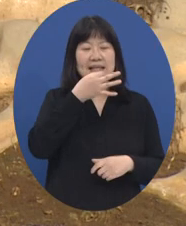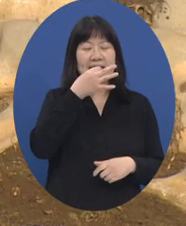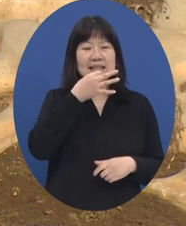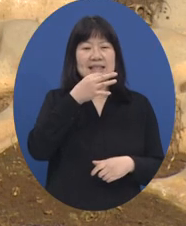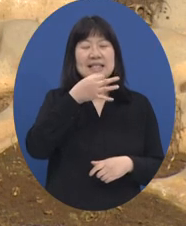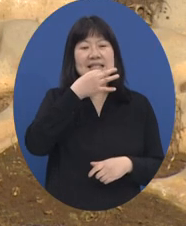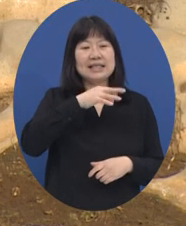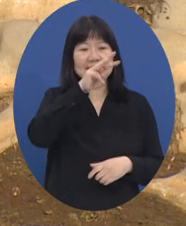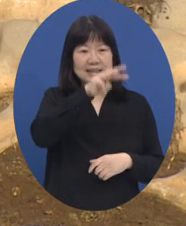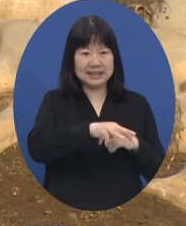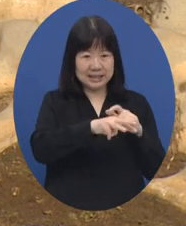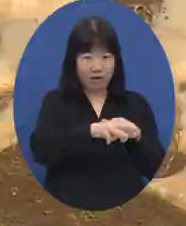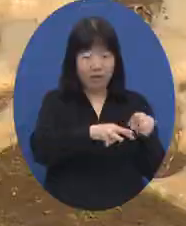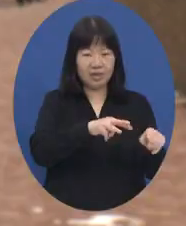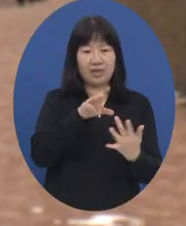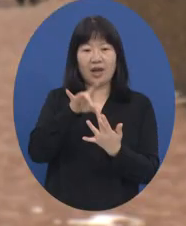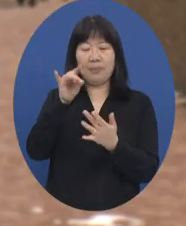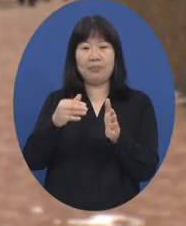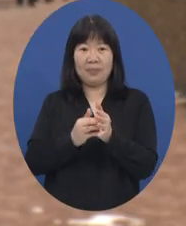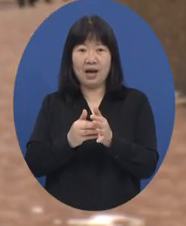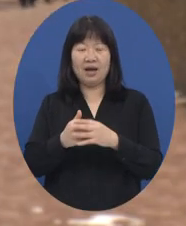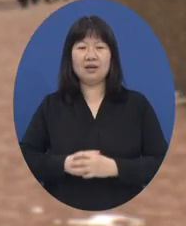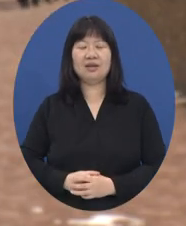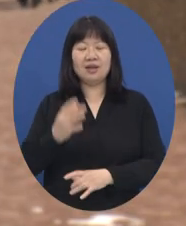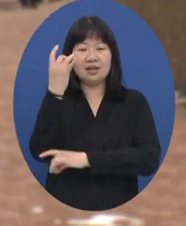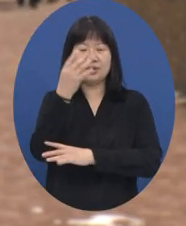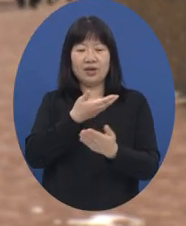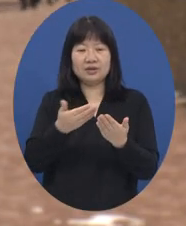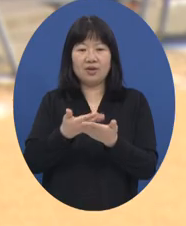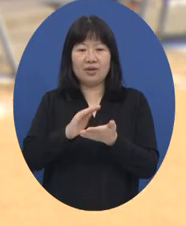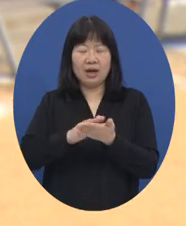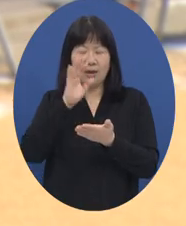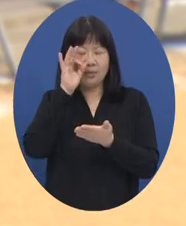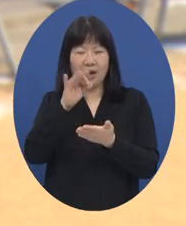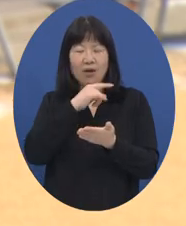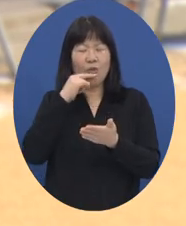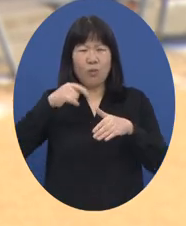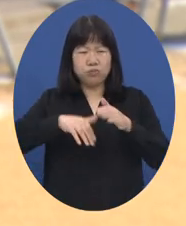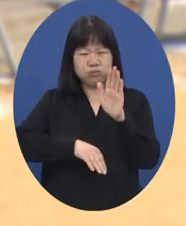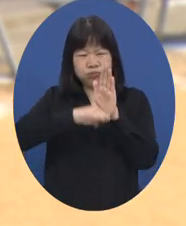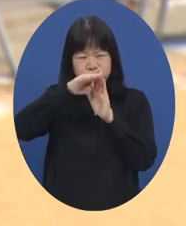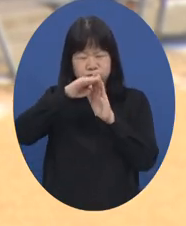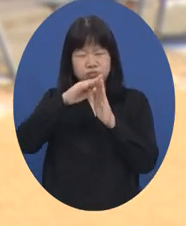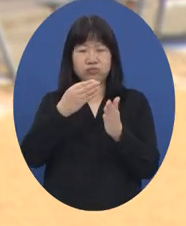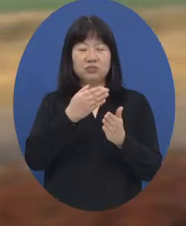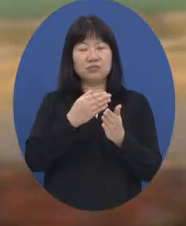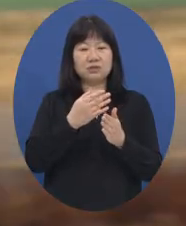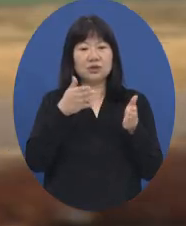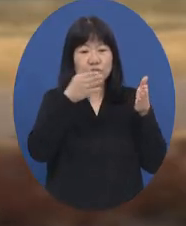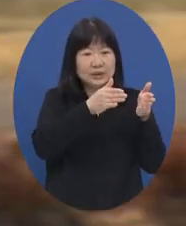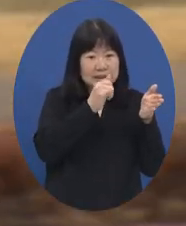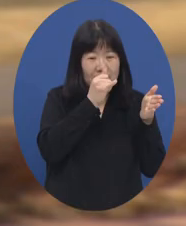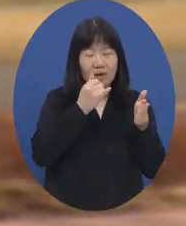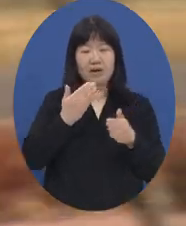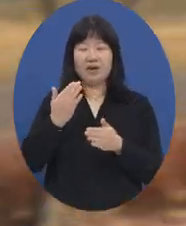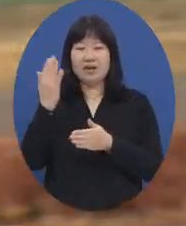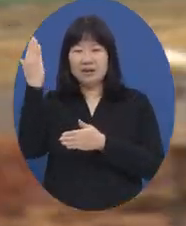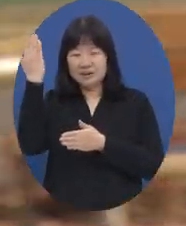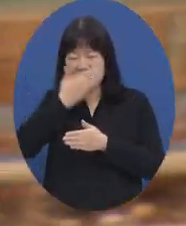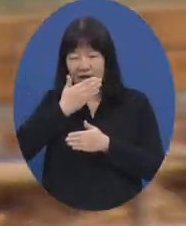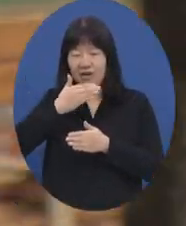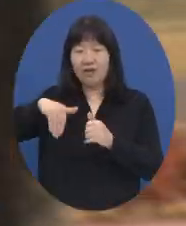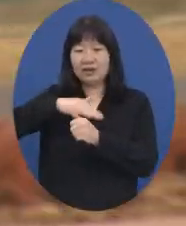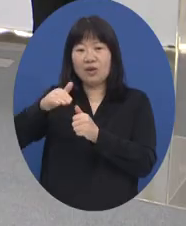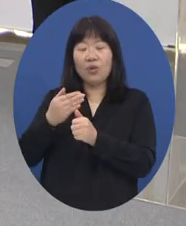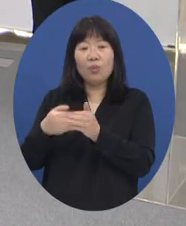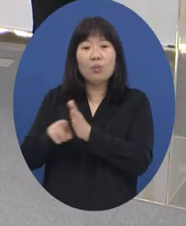천이 선정됐습니다 기존 하천정비 는 홍수 등 재해 예방에 초점을 맞췄다면 경기 0 청정 화천 사업은 더